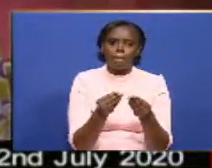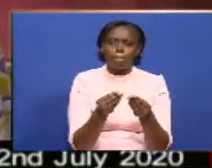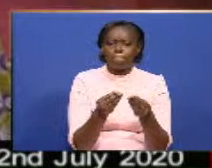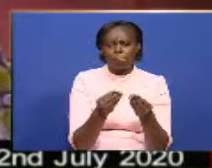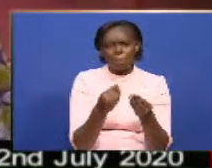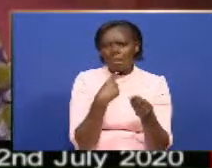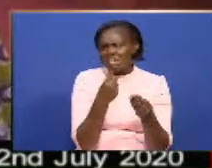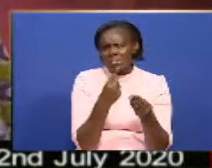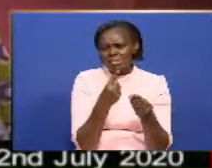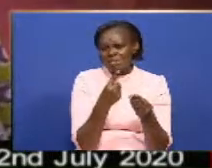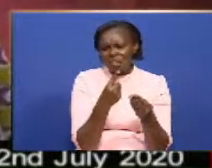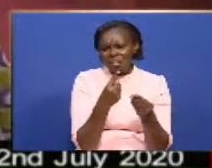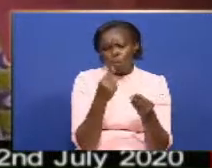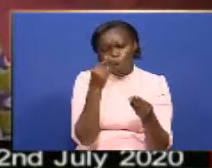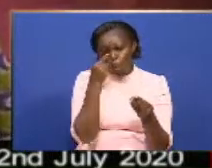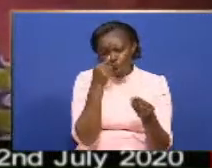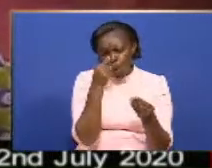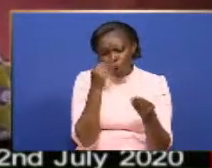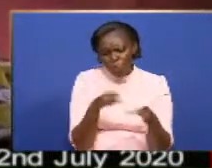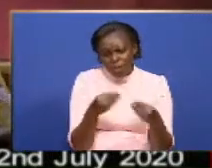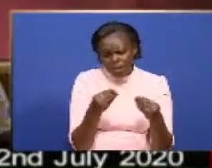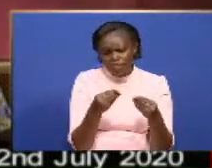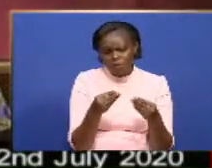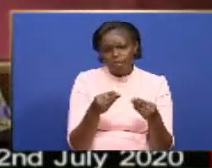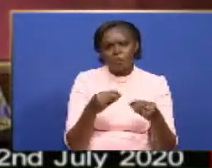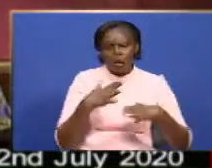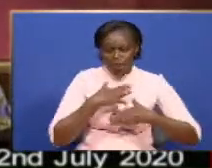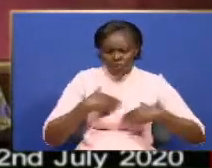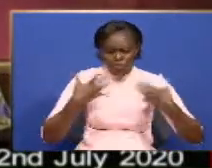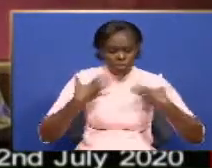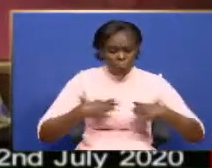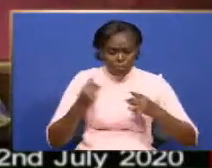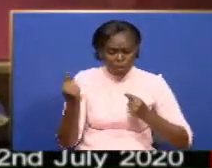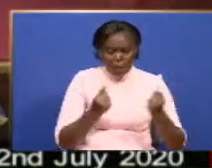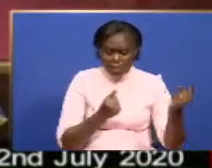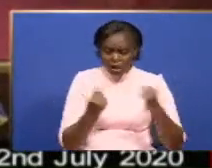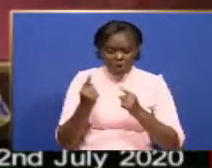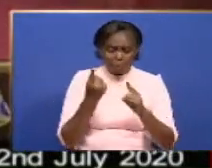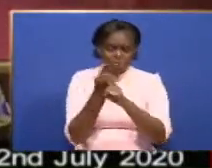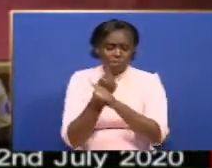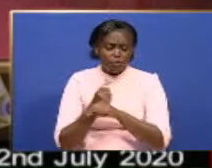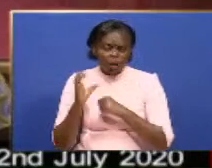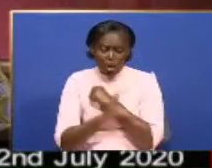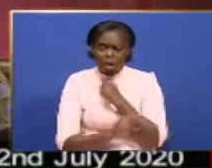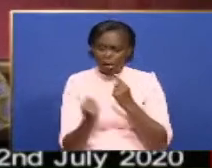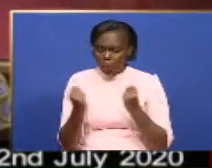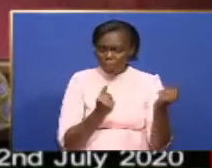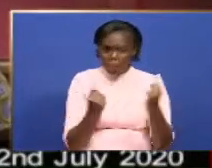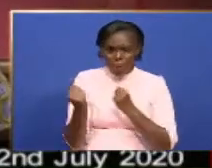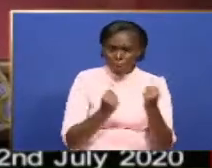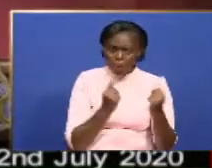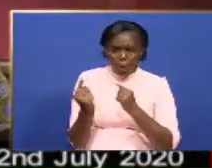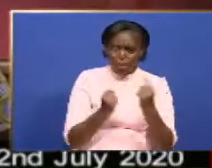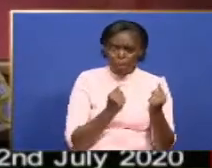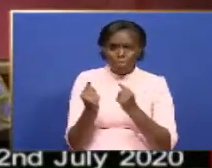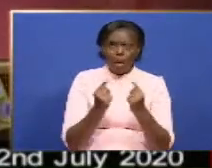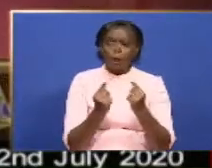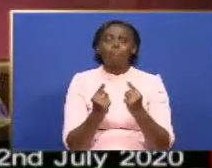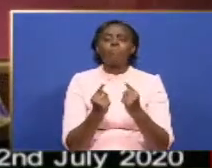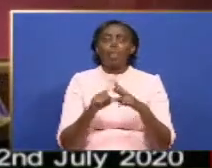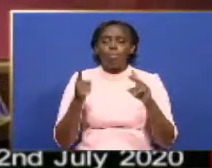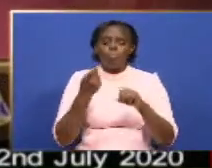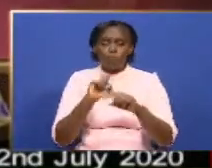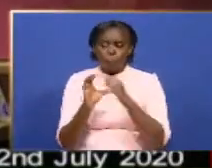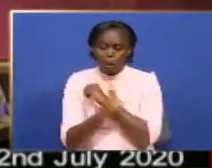tuseme makao kwa wakimbizi wa kutoka maeneo ya nchi jirani, haswa wale ambao wamekuwa